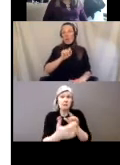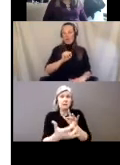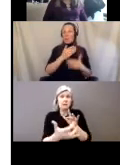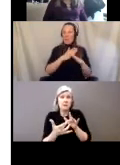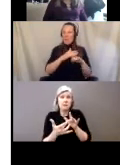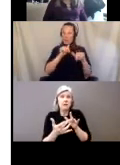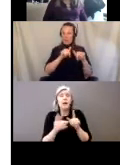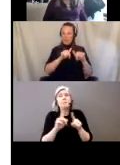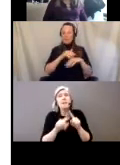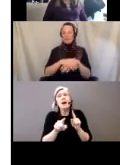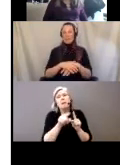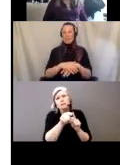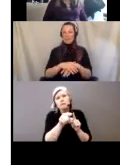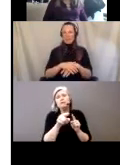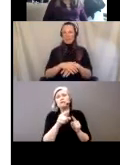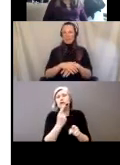TTY.